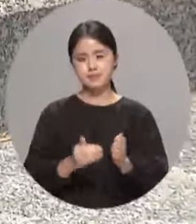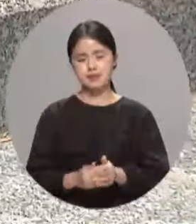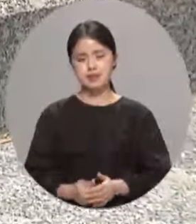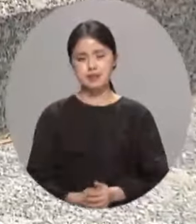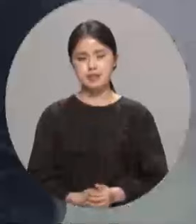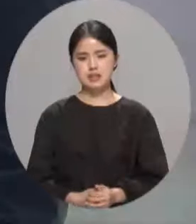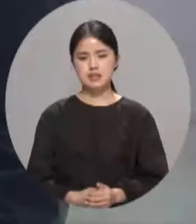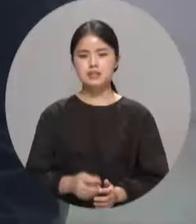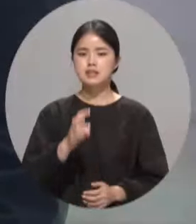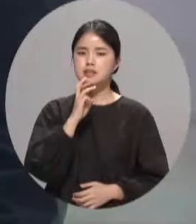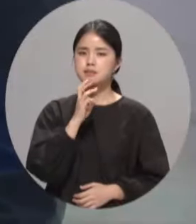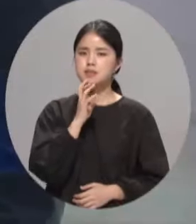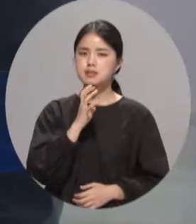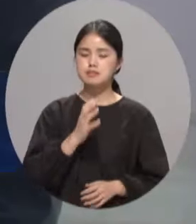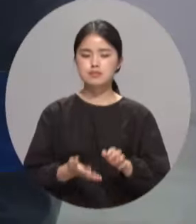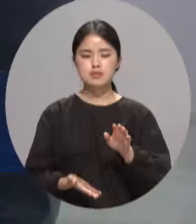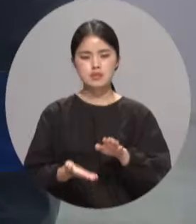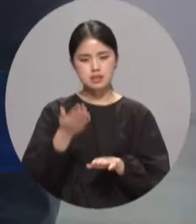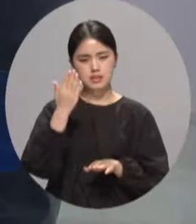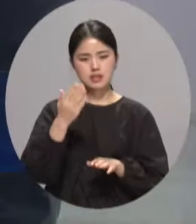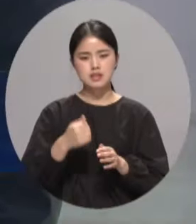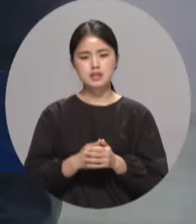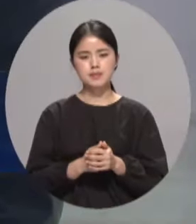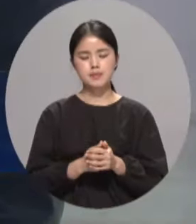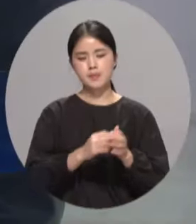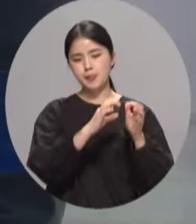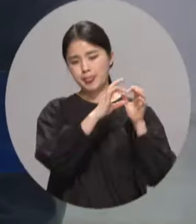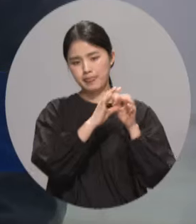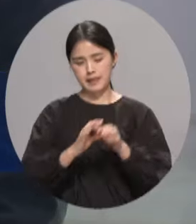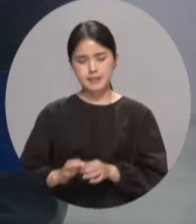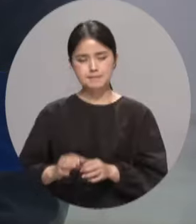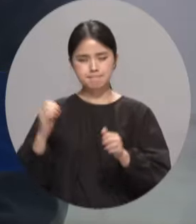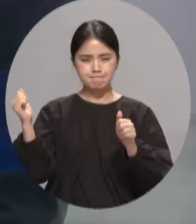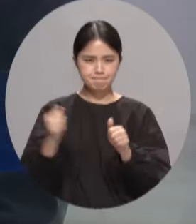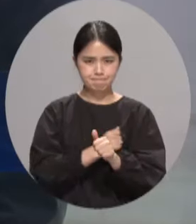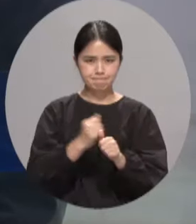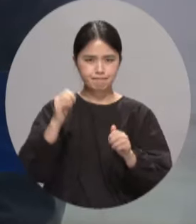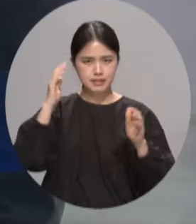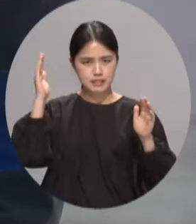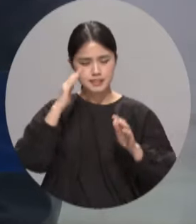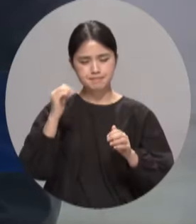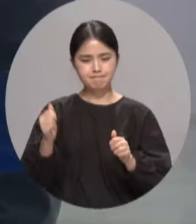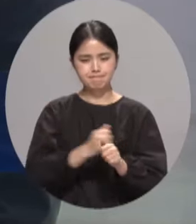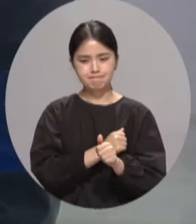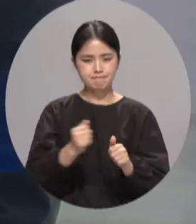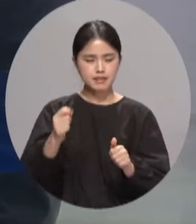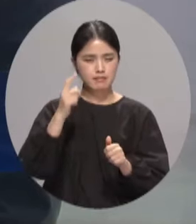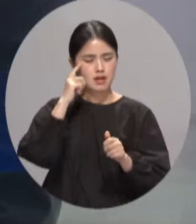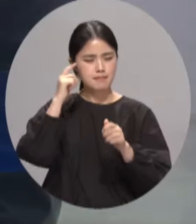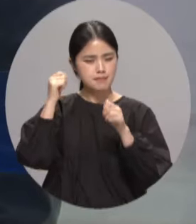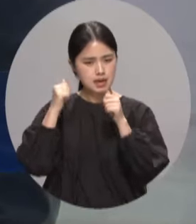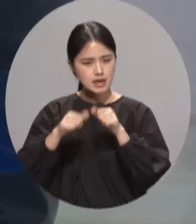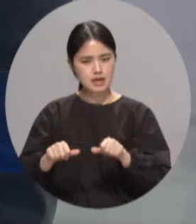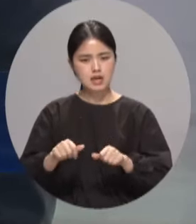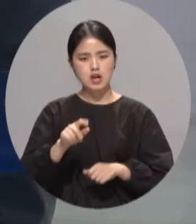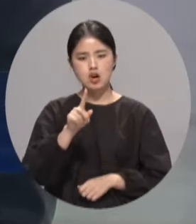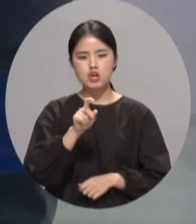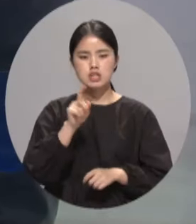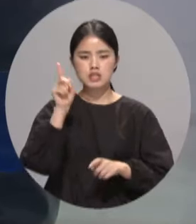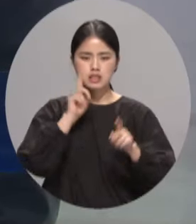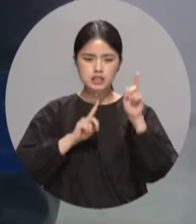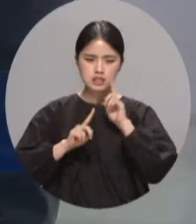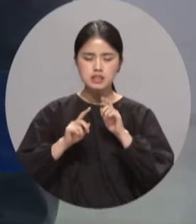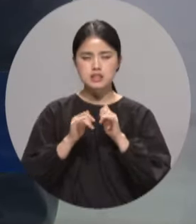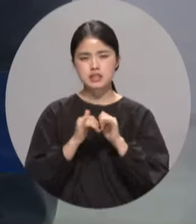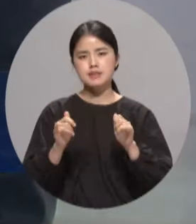한 3, 40분 이상 아주 구타를 지속적으로 했고 머리가 깨지거나 허리를 다치거나